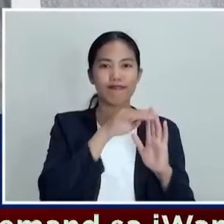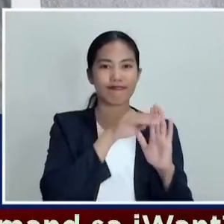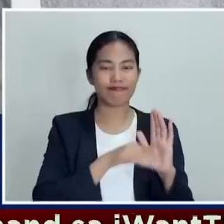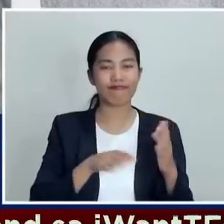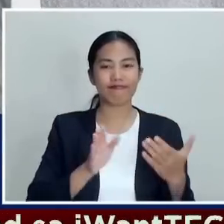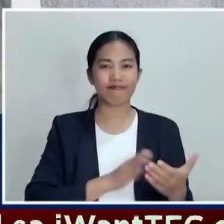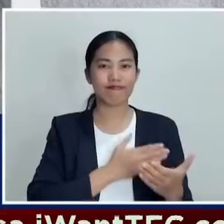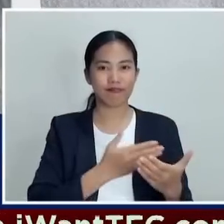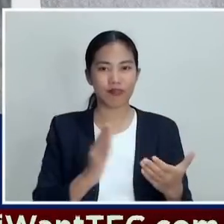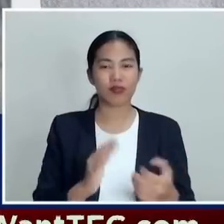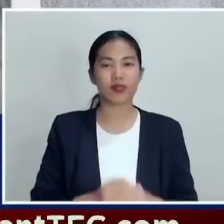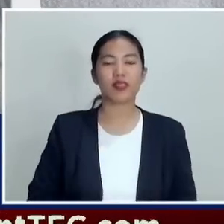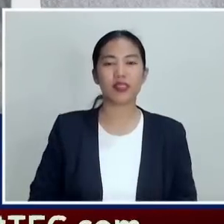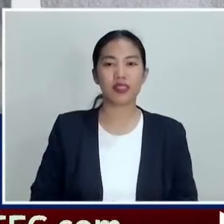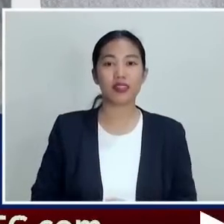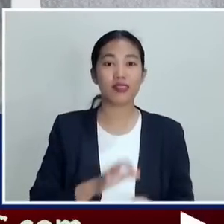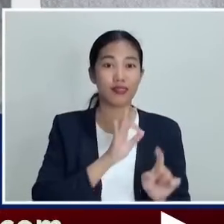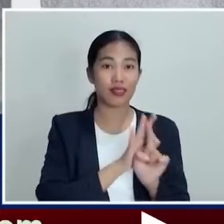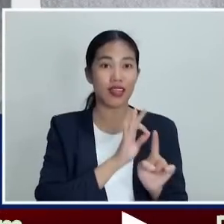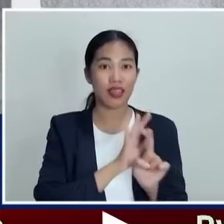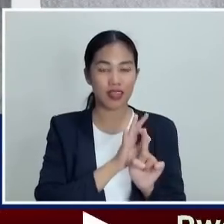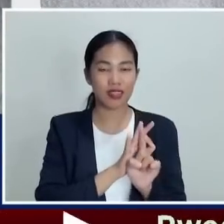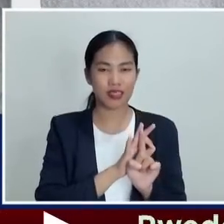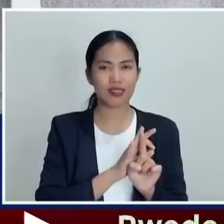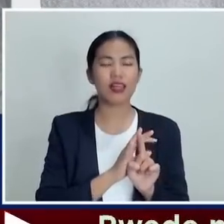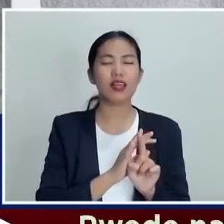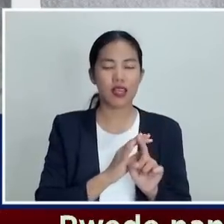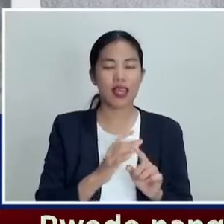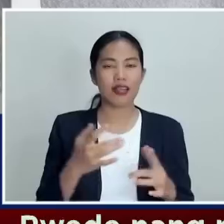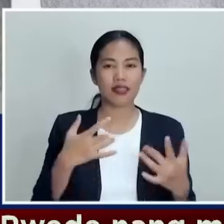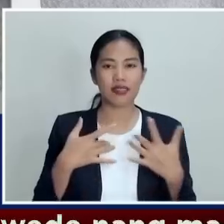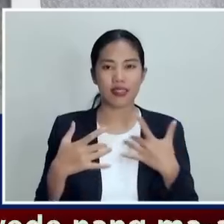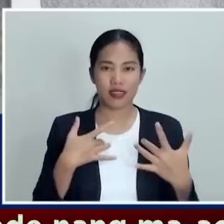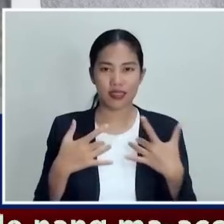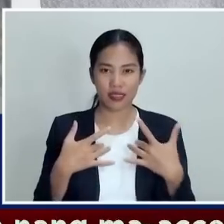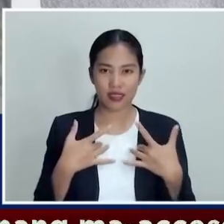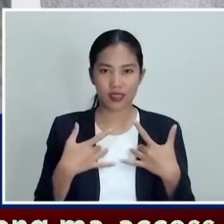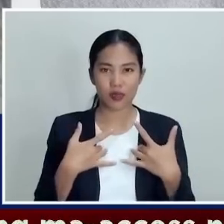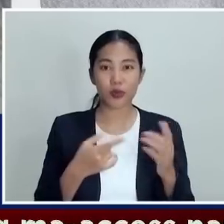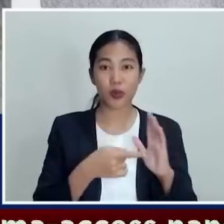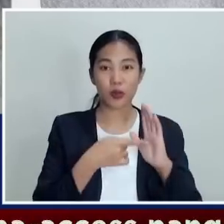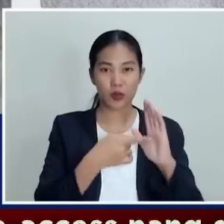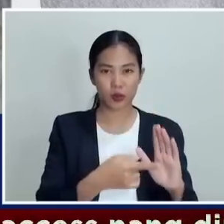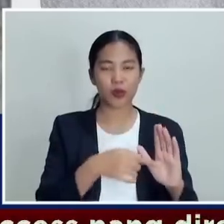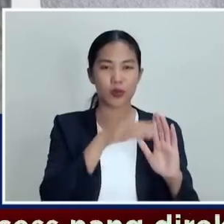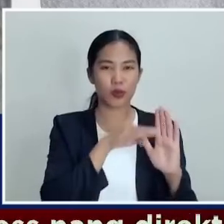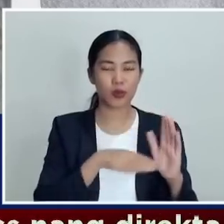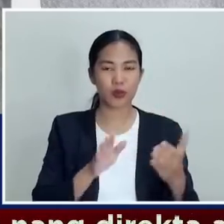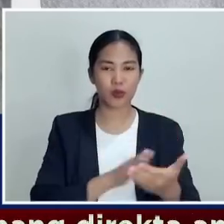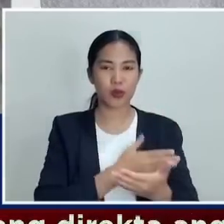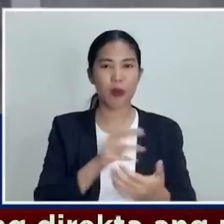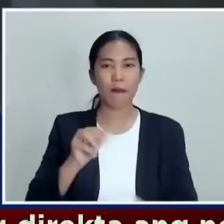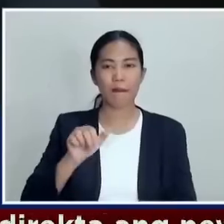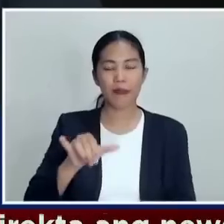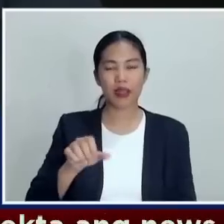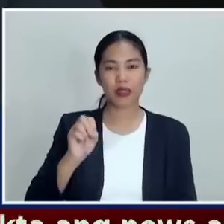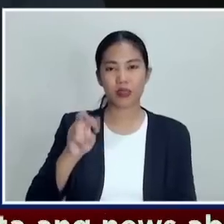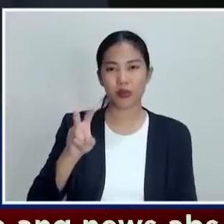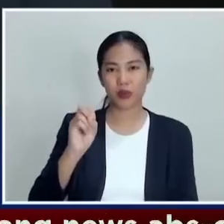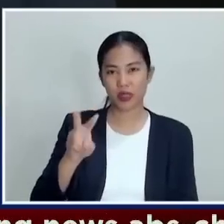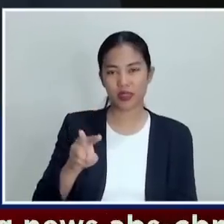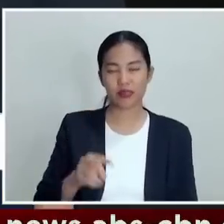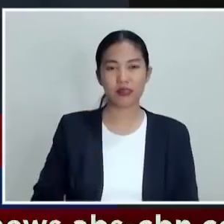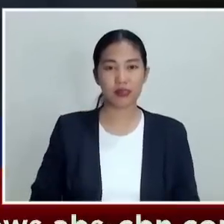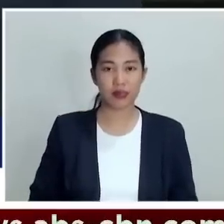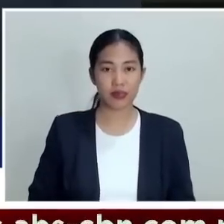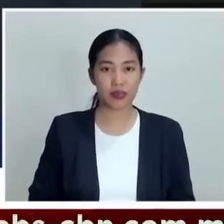na ang kanilang fans o aces sa big live album showcase na ito sa May 12 sa SM Skydome. Ang narinig